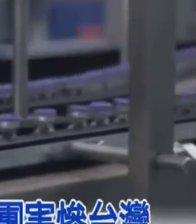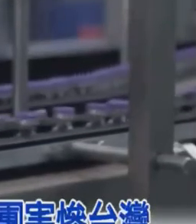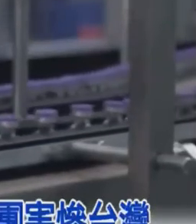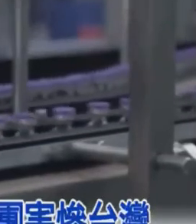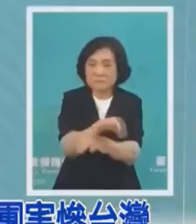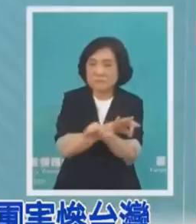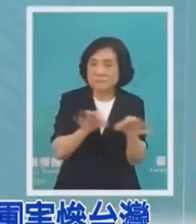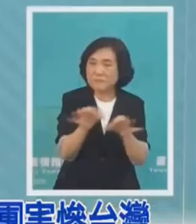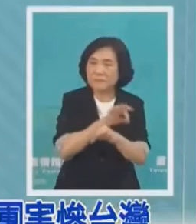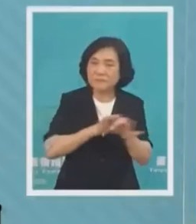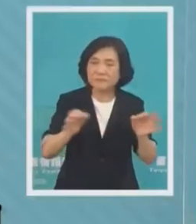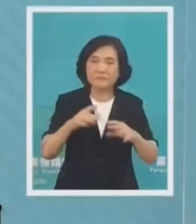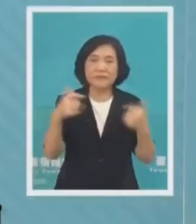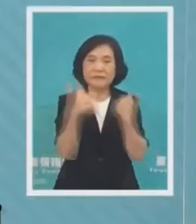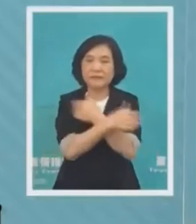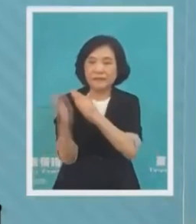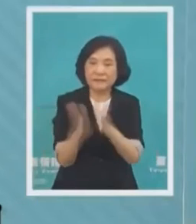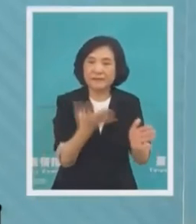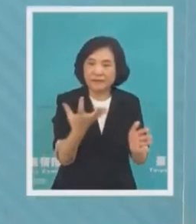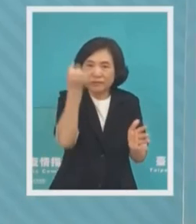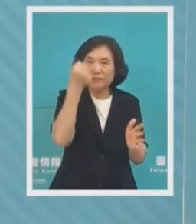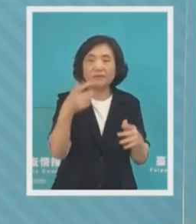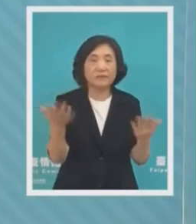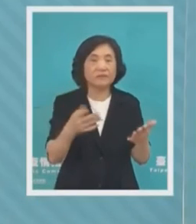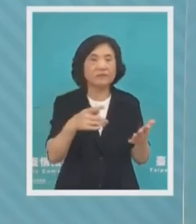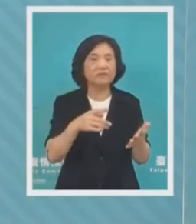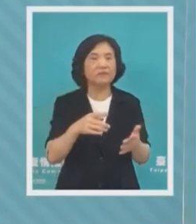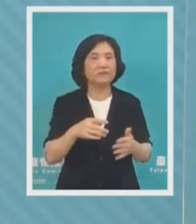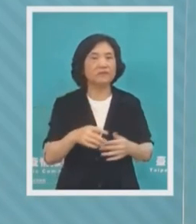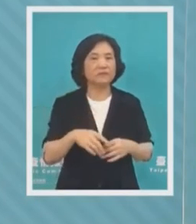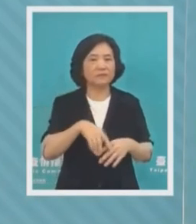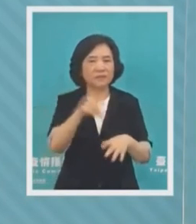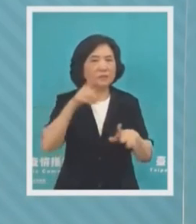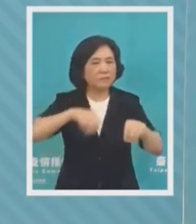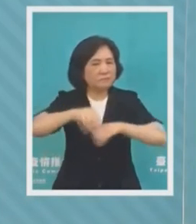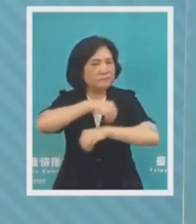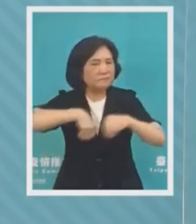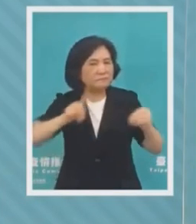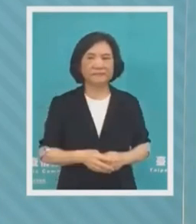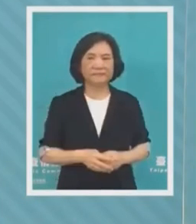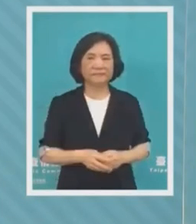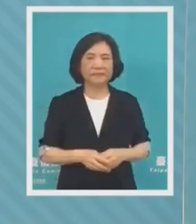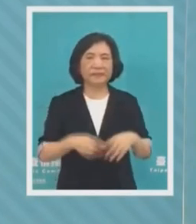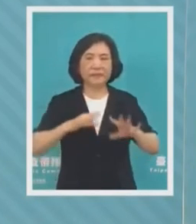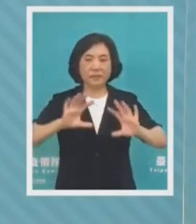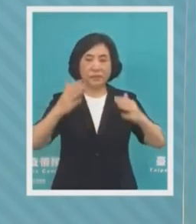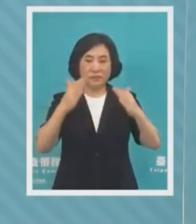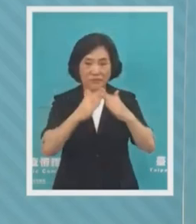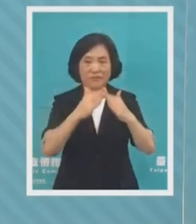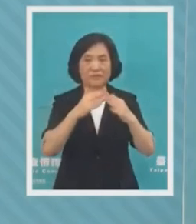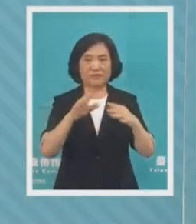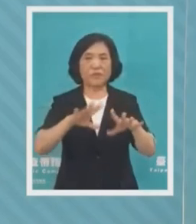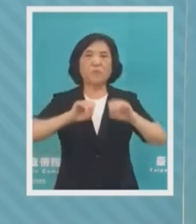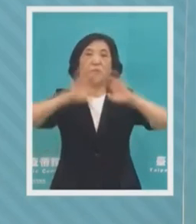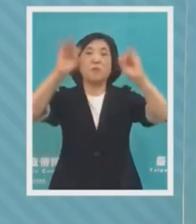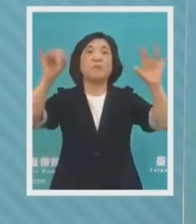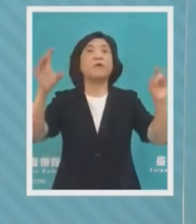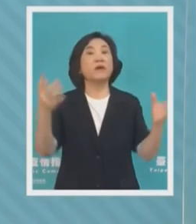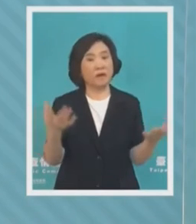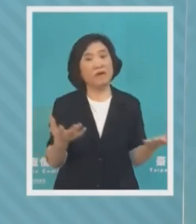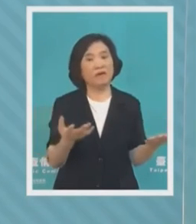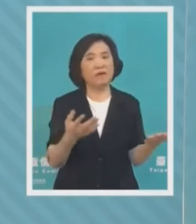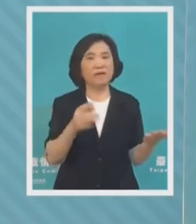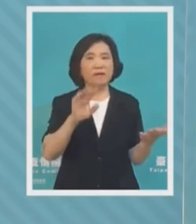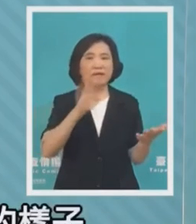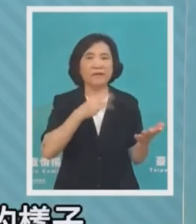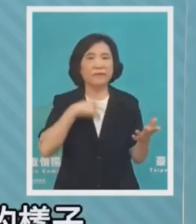购才酿祸。 所谓的代理权的问题呢，他们是怎么运作的，应该都晓得了。国家当然有宣传了哈。但